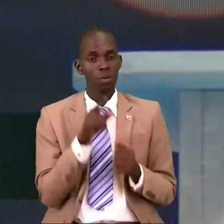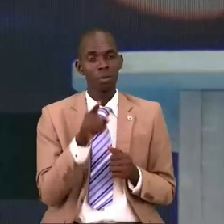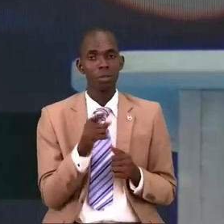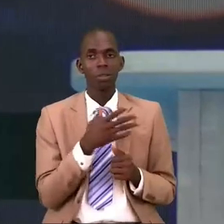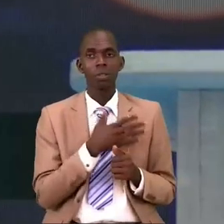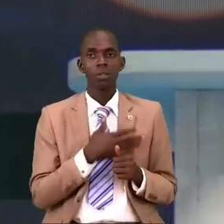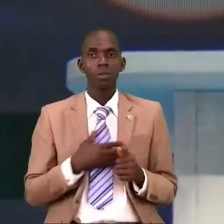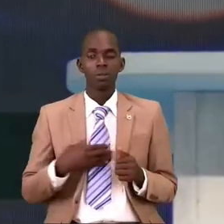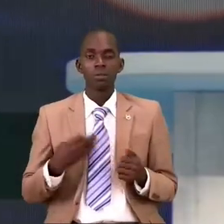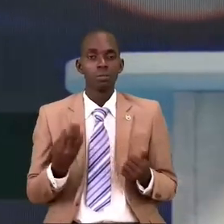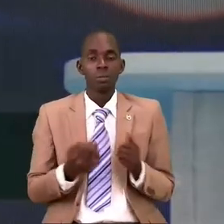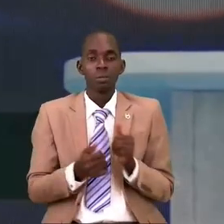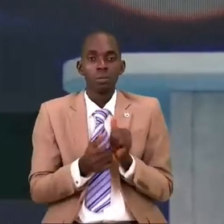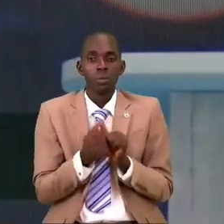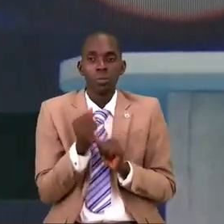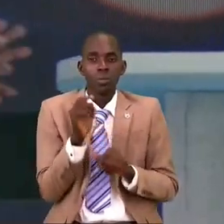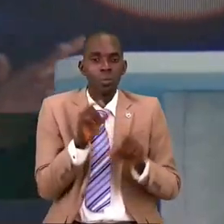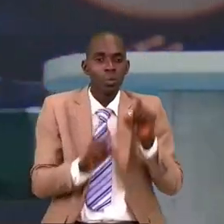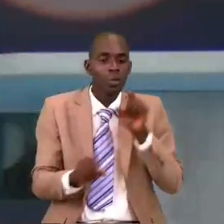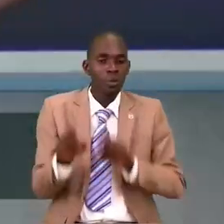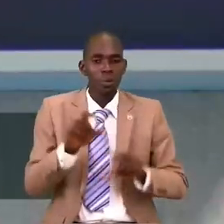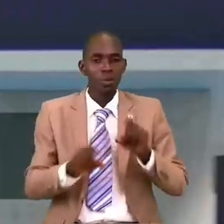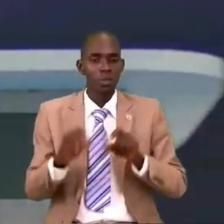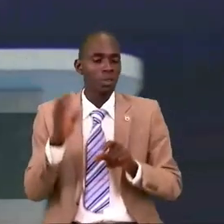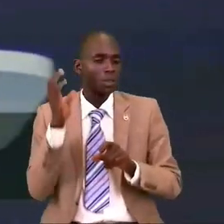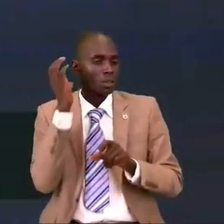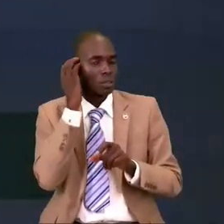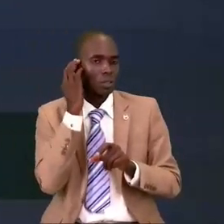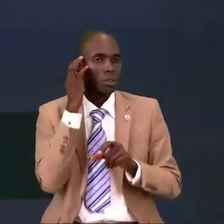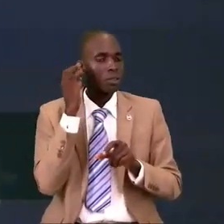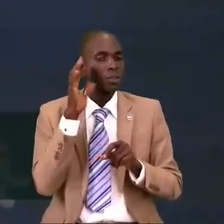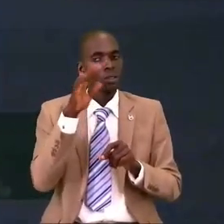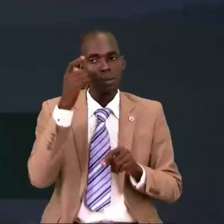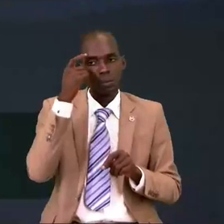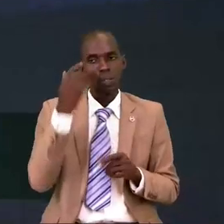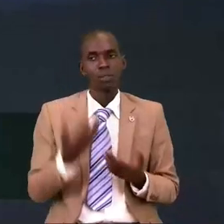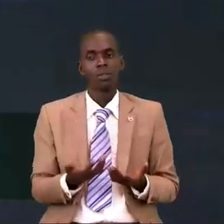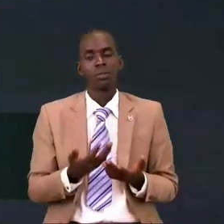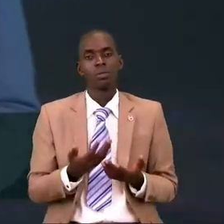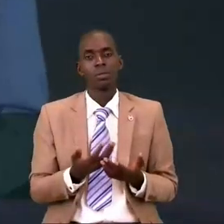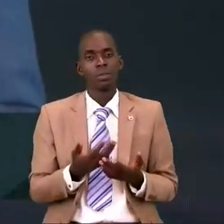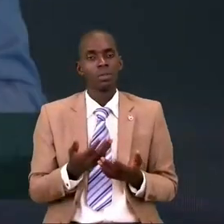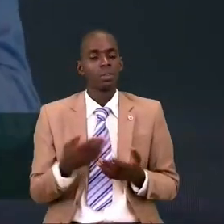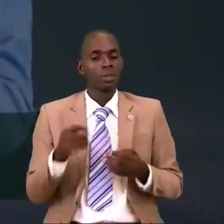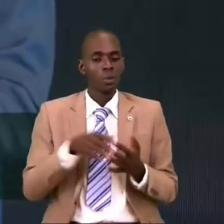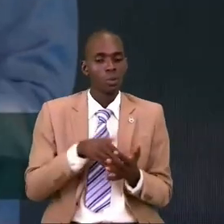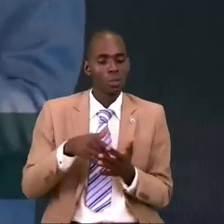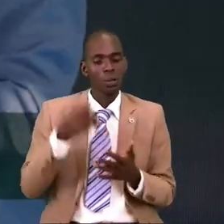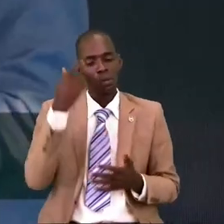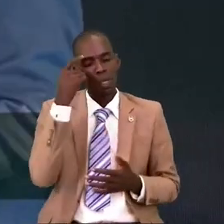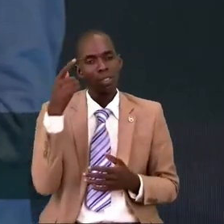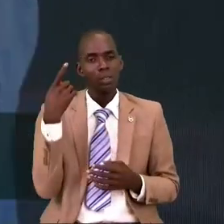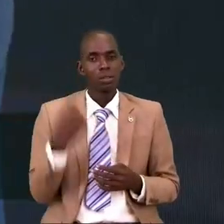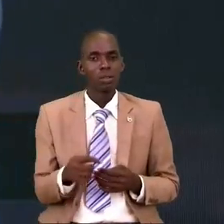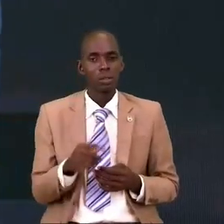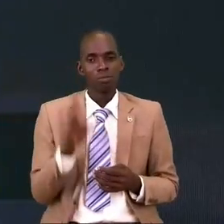faible. Ils écoutent leur esprit. L'esprit ignorant. Ils écoutent leur esprit. L'esprit qui n'est pas disposé.